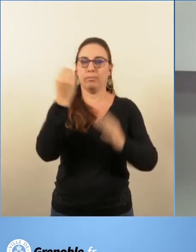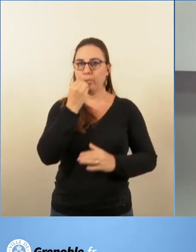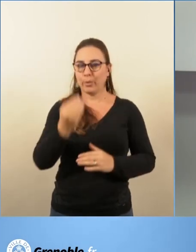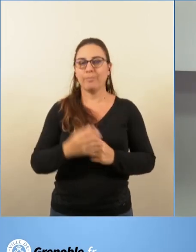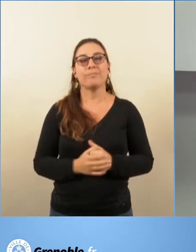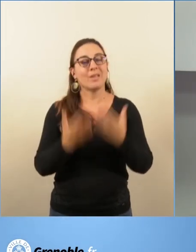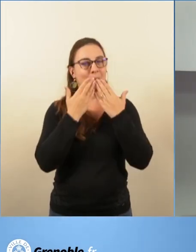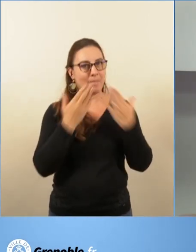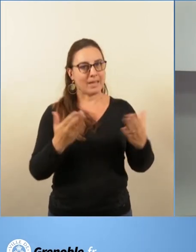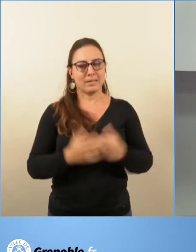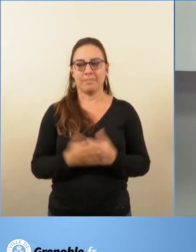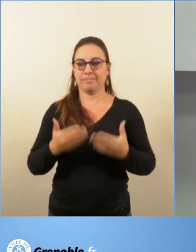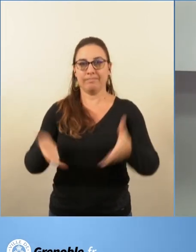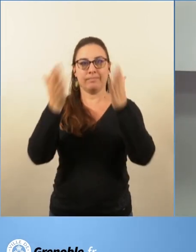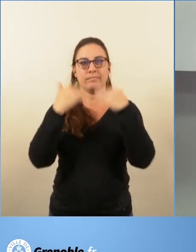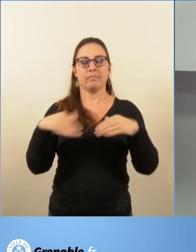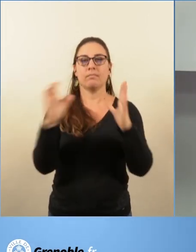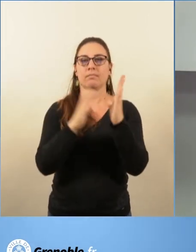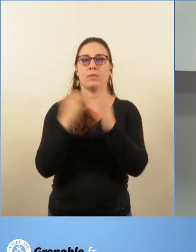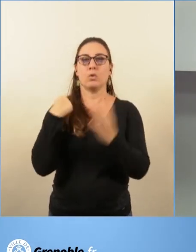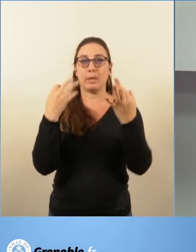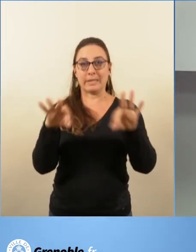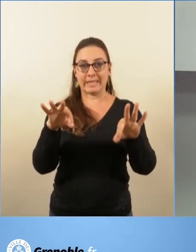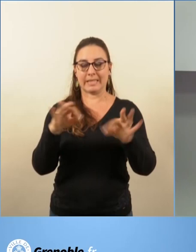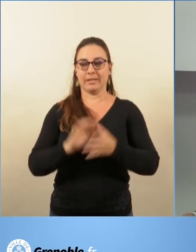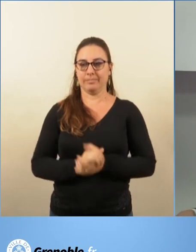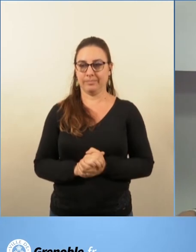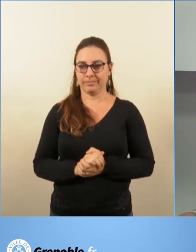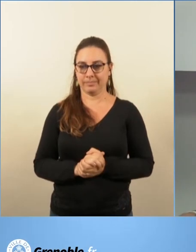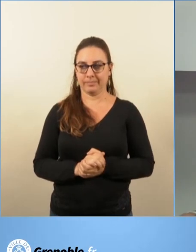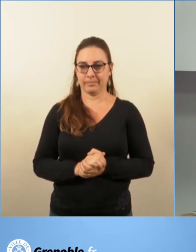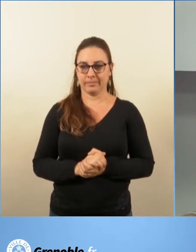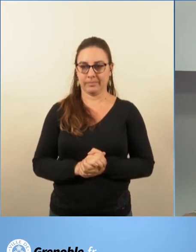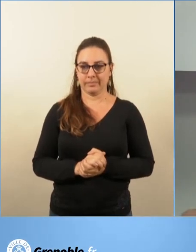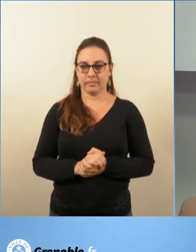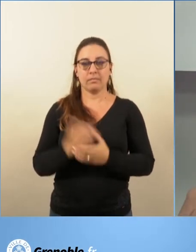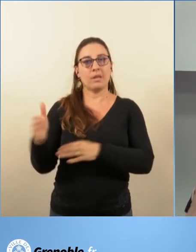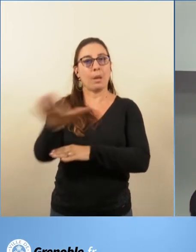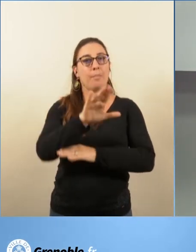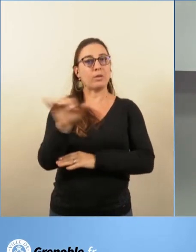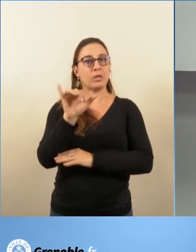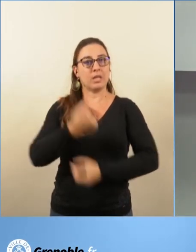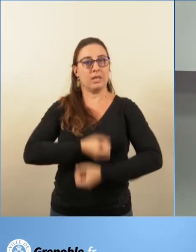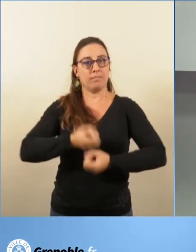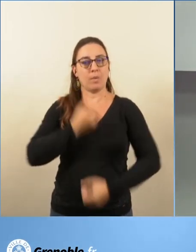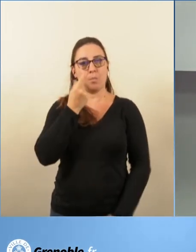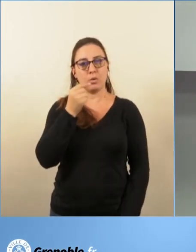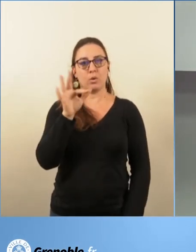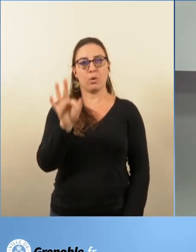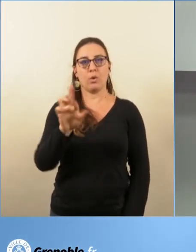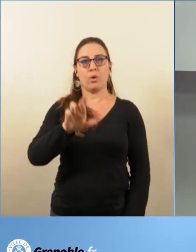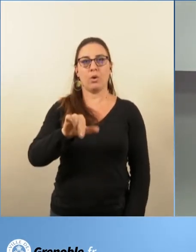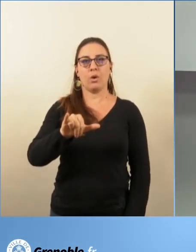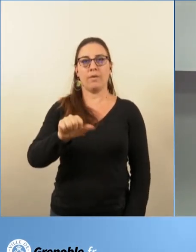je vous remercie nous passons à des libérations numéro 10 elle est présentée par Vincent fristo